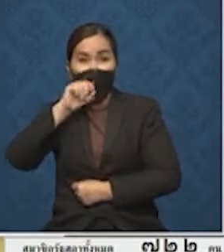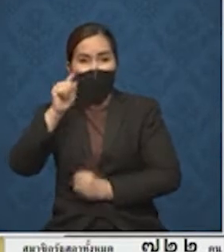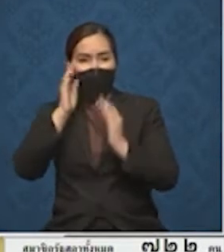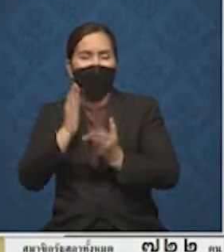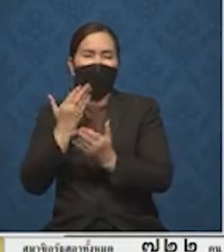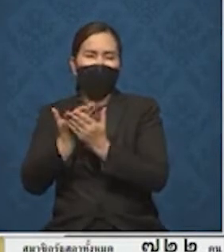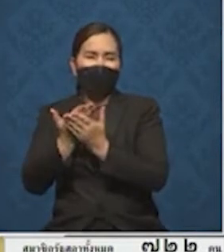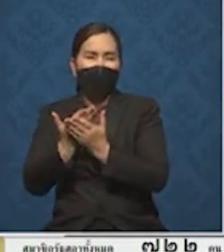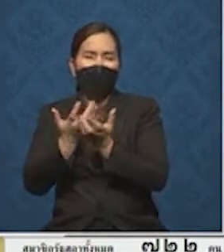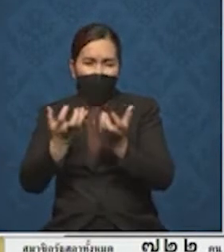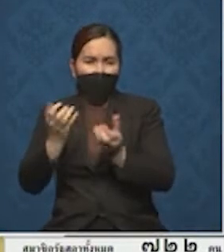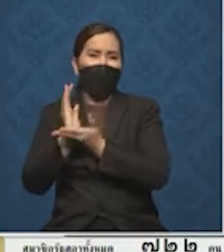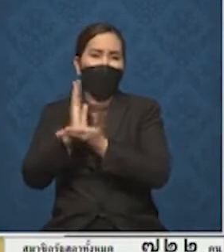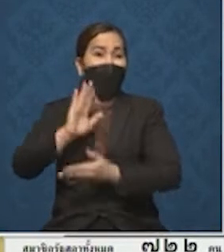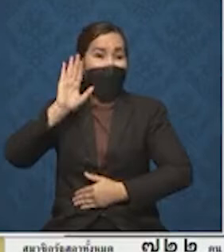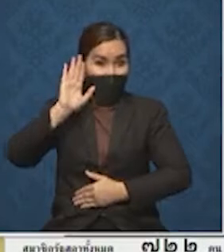นและรับสิน